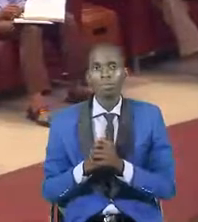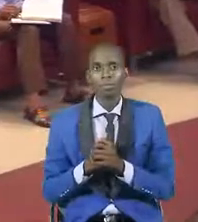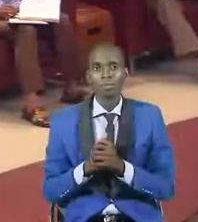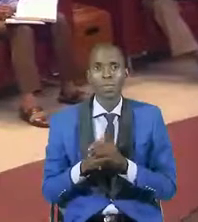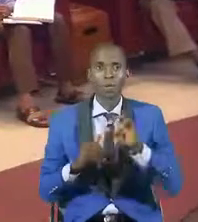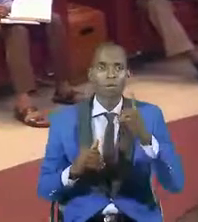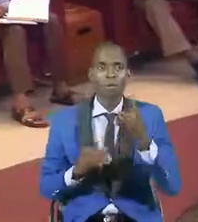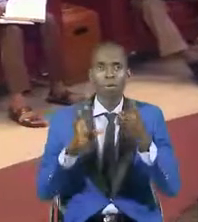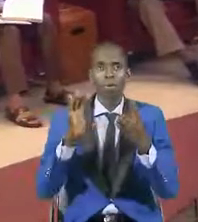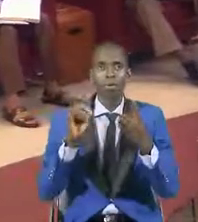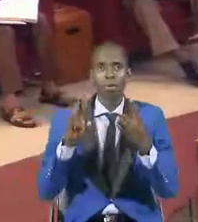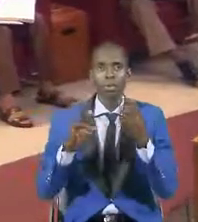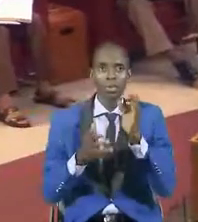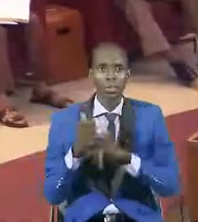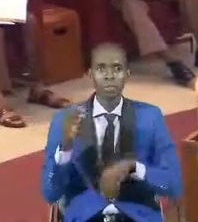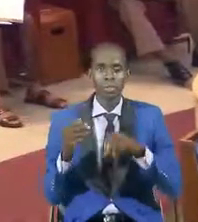allons voir